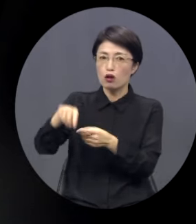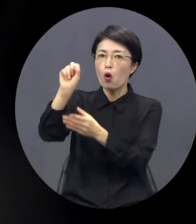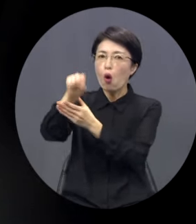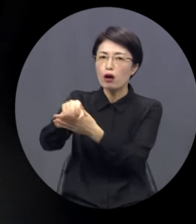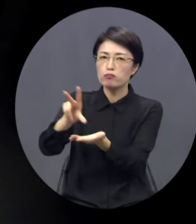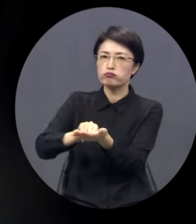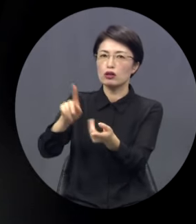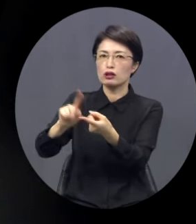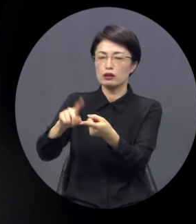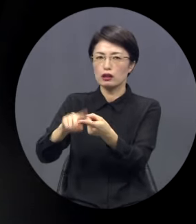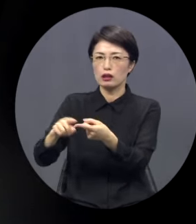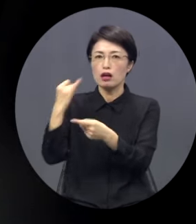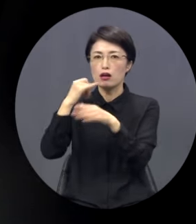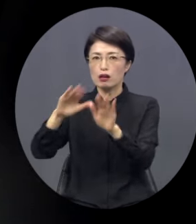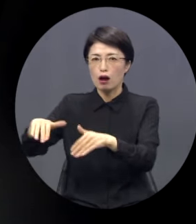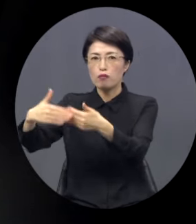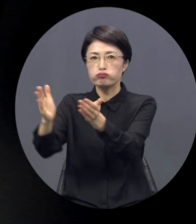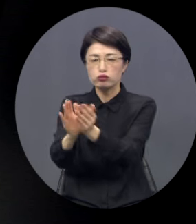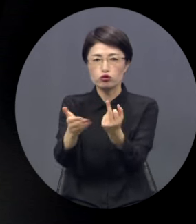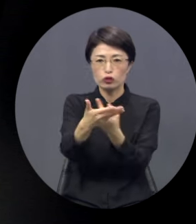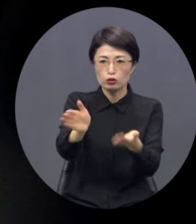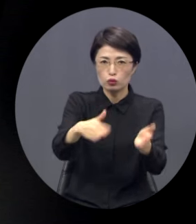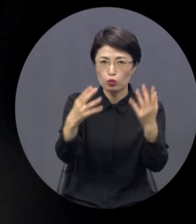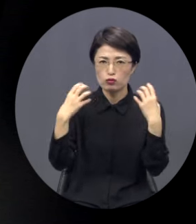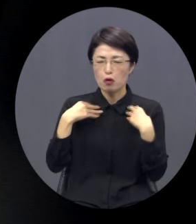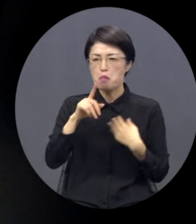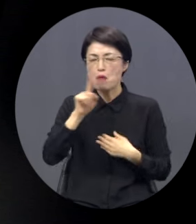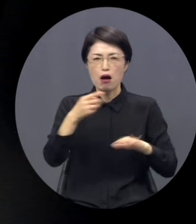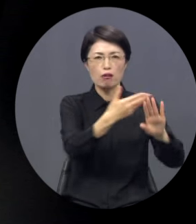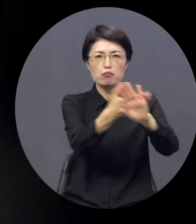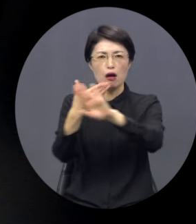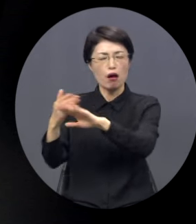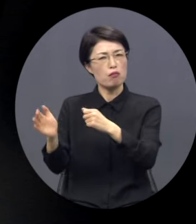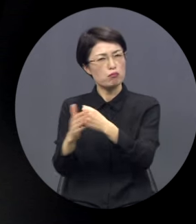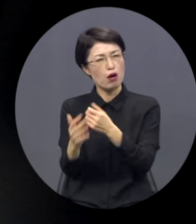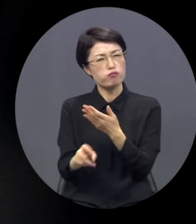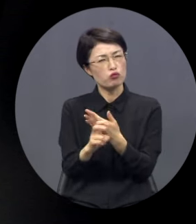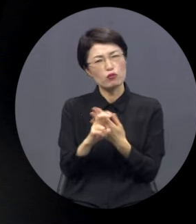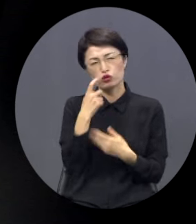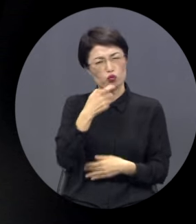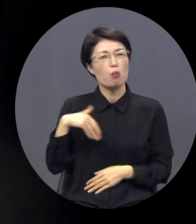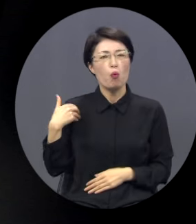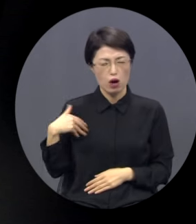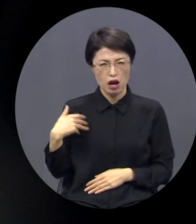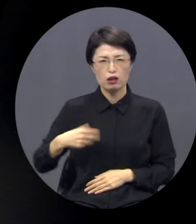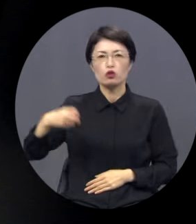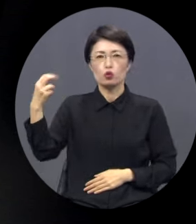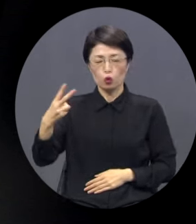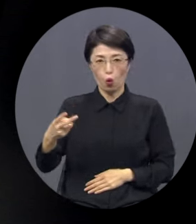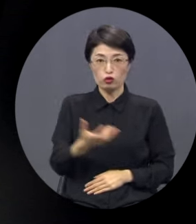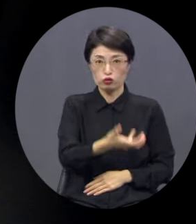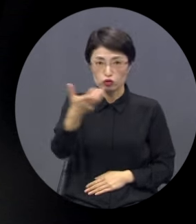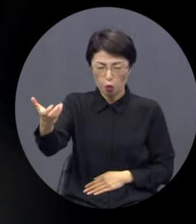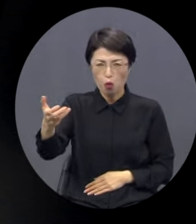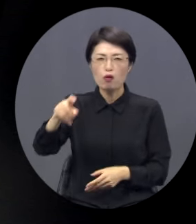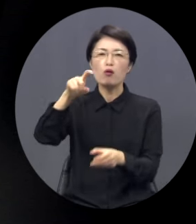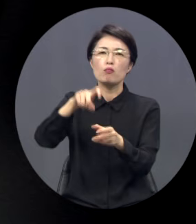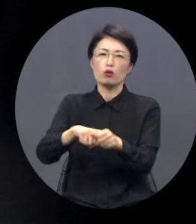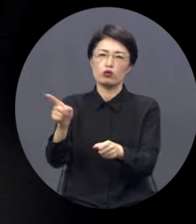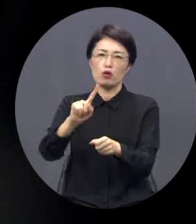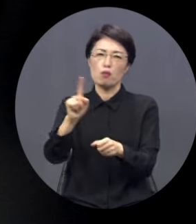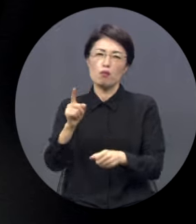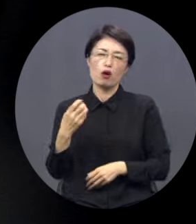엇갈려 위법을 인지하지 못했고 해양생태계법상 유통을 한 것이 아니라 돌고래를 보호하기 위해 다른